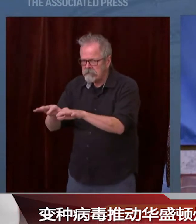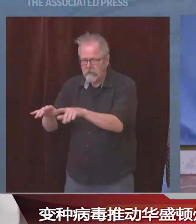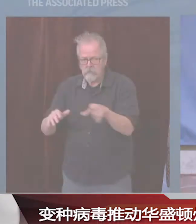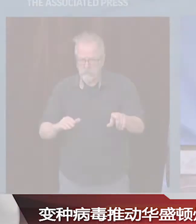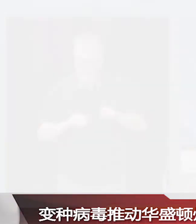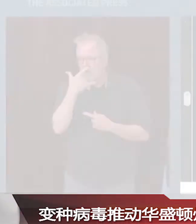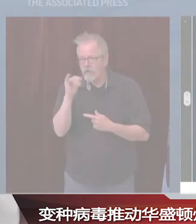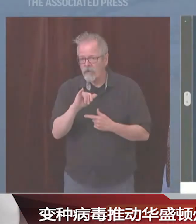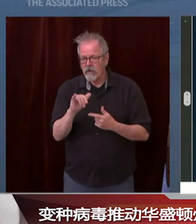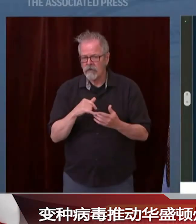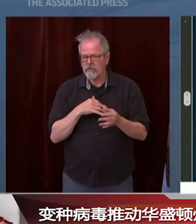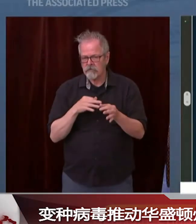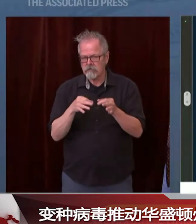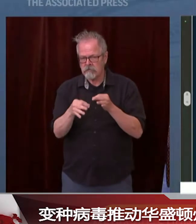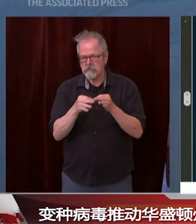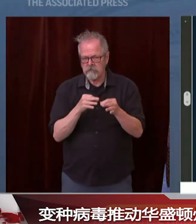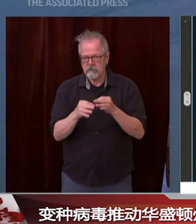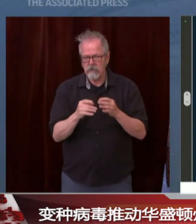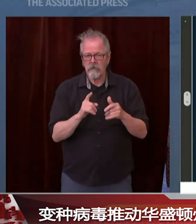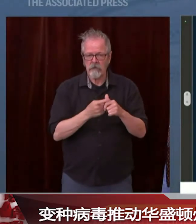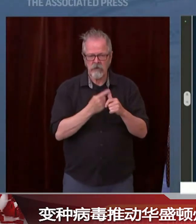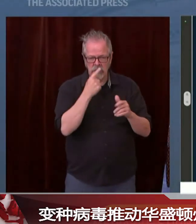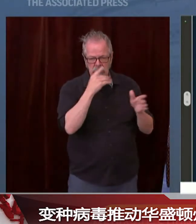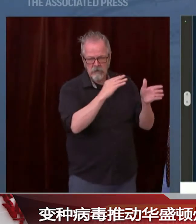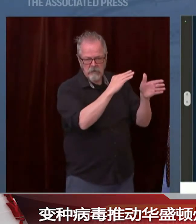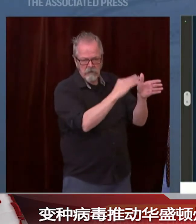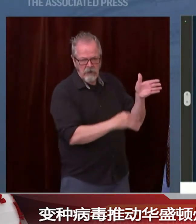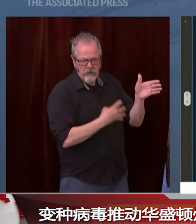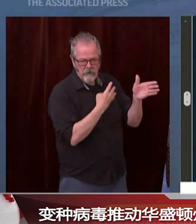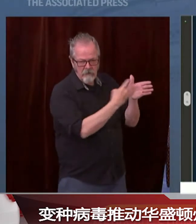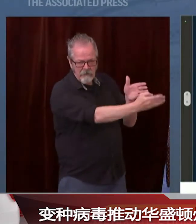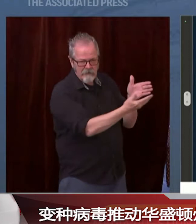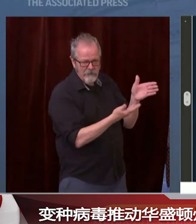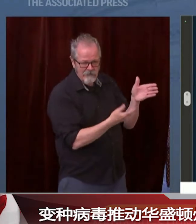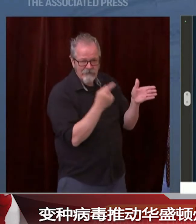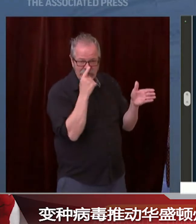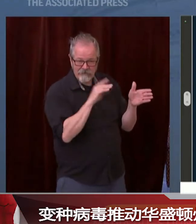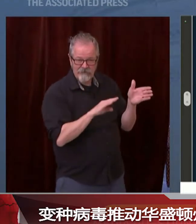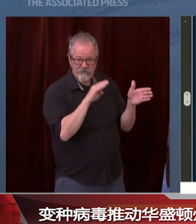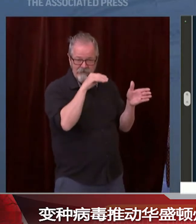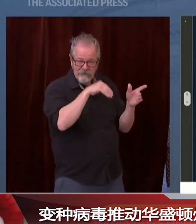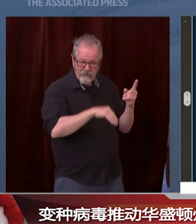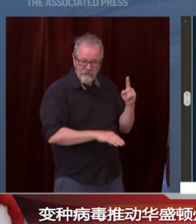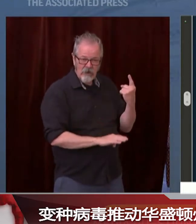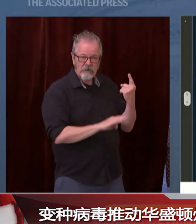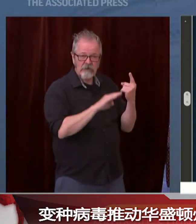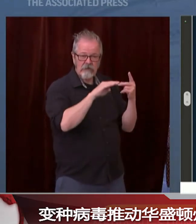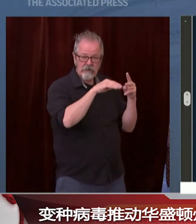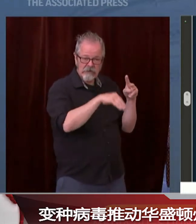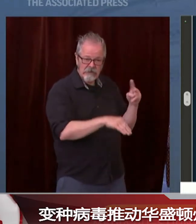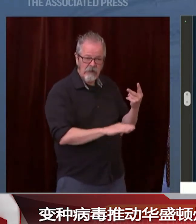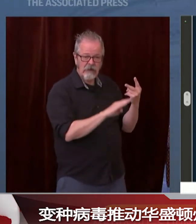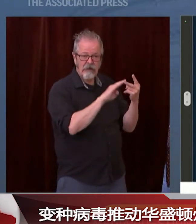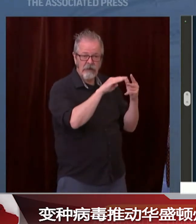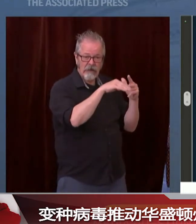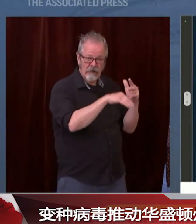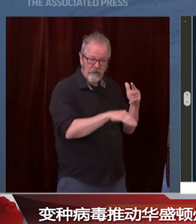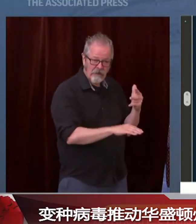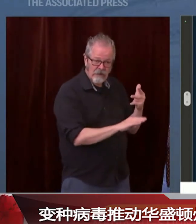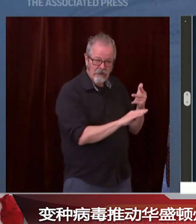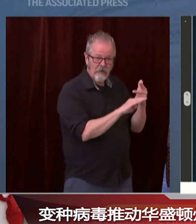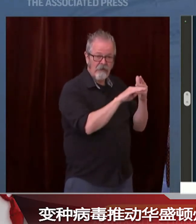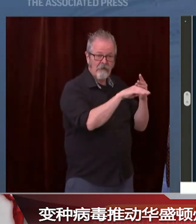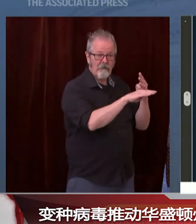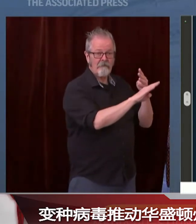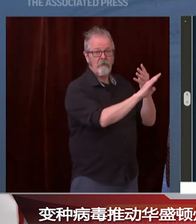至周四，已接种了超过520万剂疫苗，近 30% 的人已经完全接种疫苗。而在俄勒冈州，新